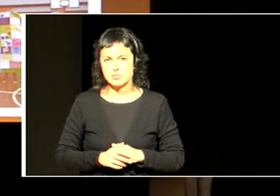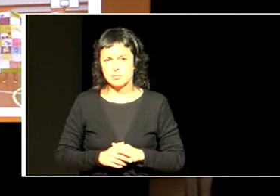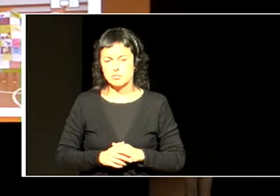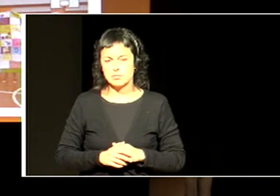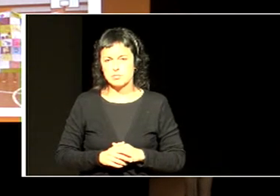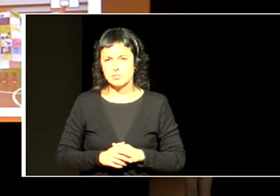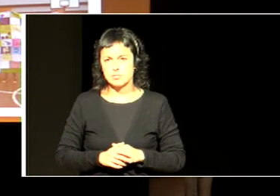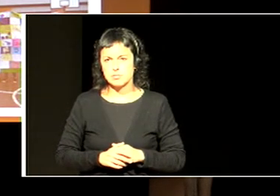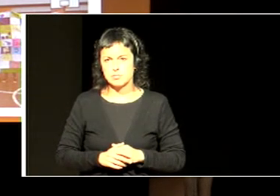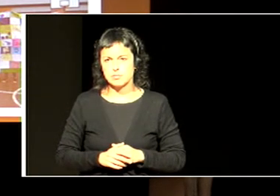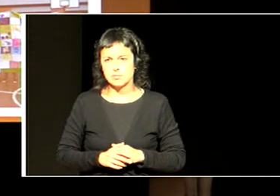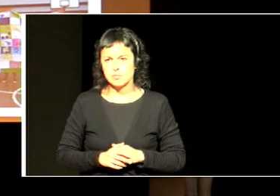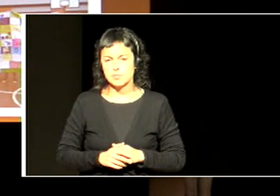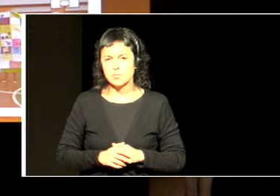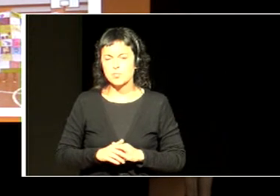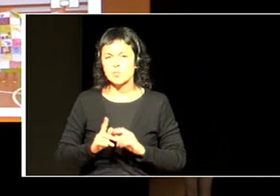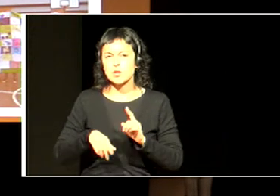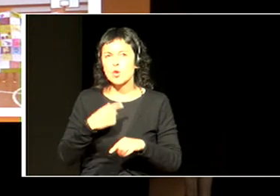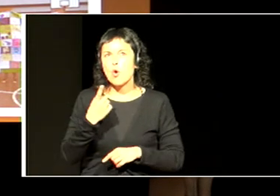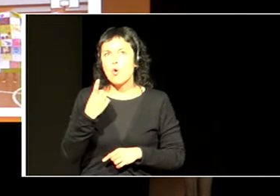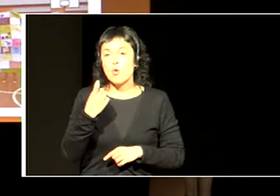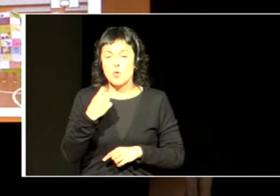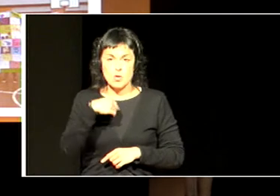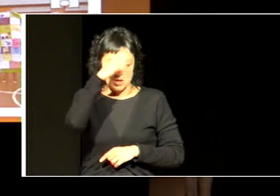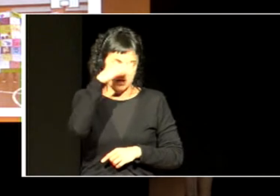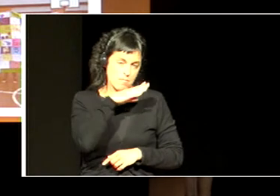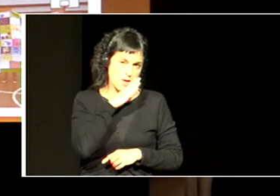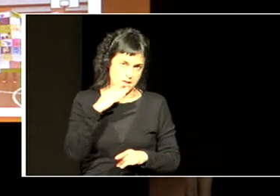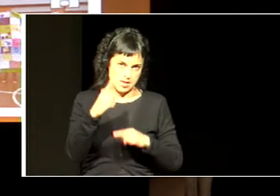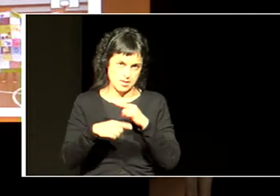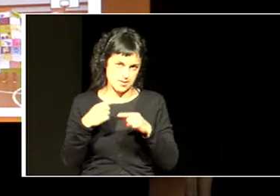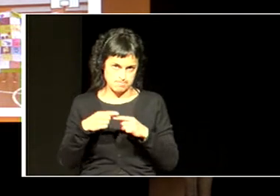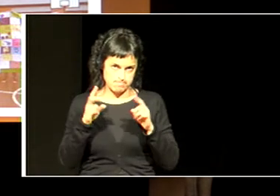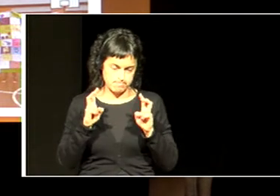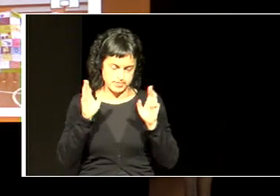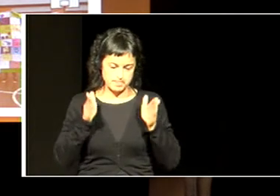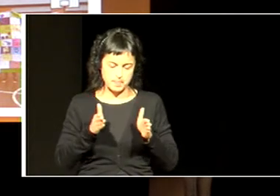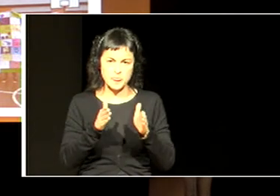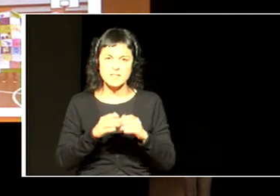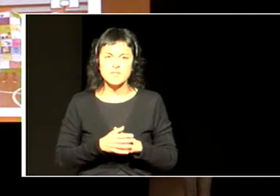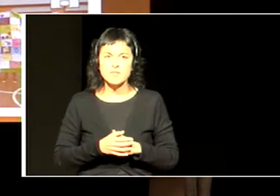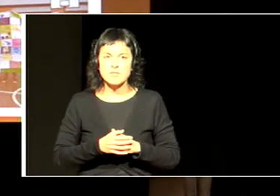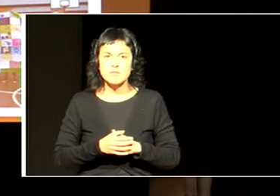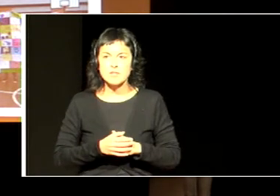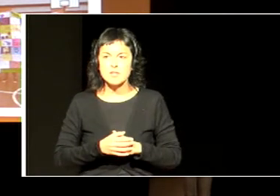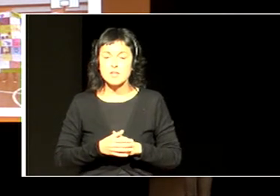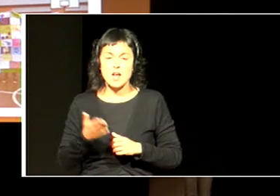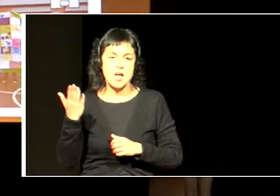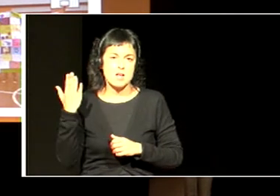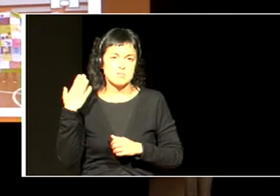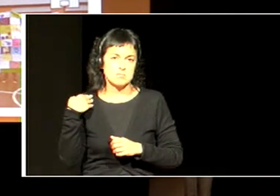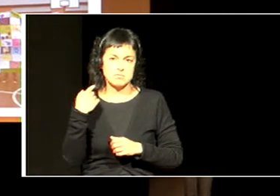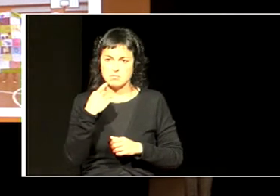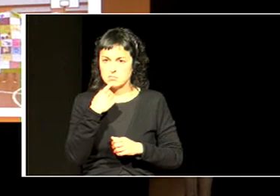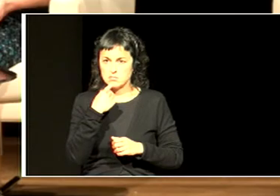Gero, gelditzen zait, ba, hori gurasoen eta familien kontua. Familien kontua, bueno, hori esan dudan bezala, hori